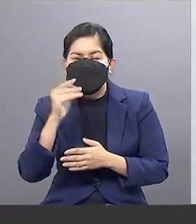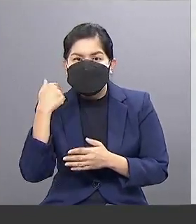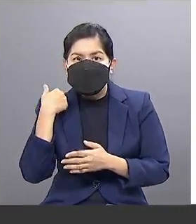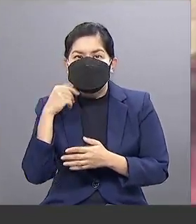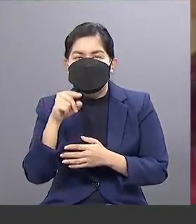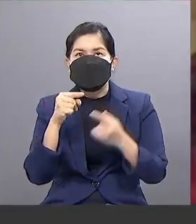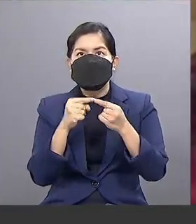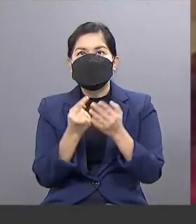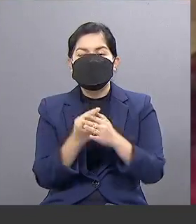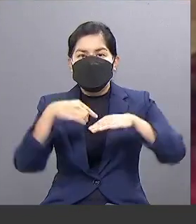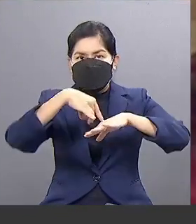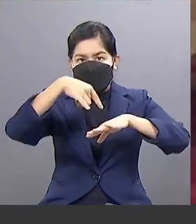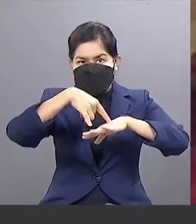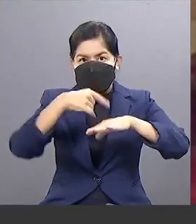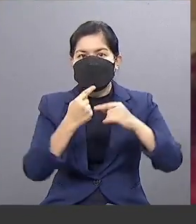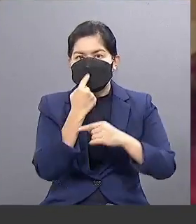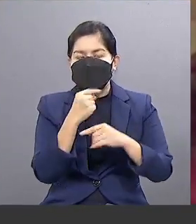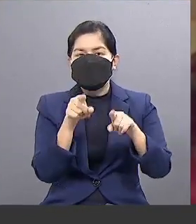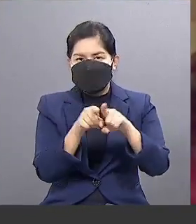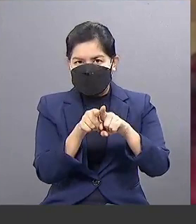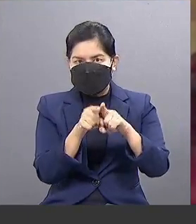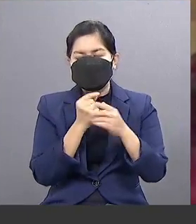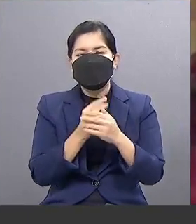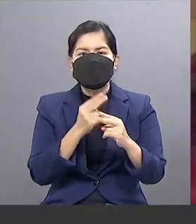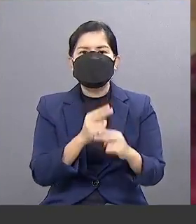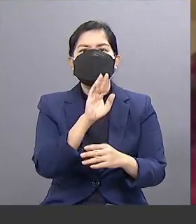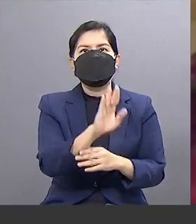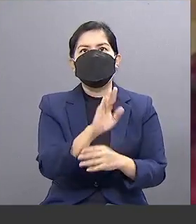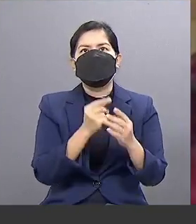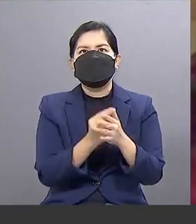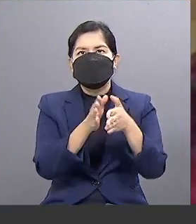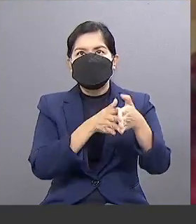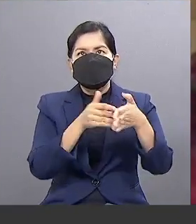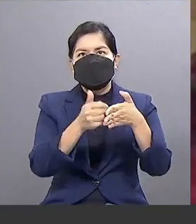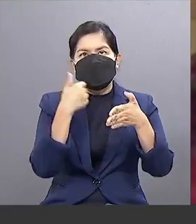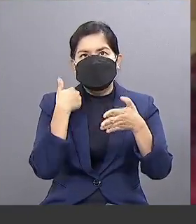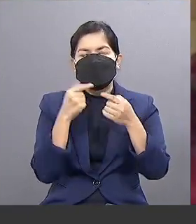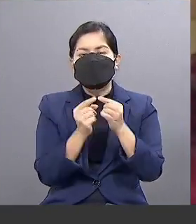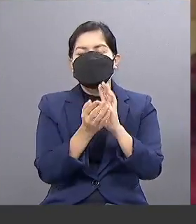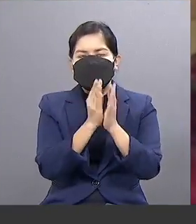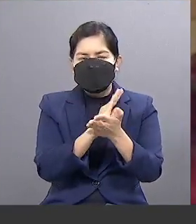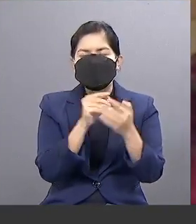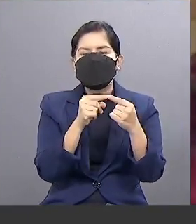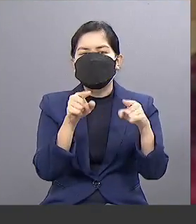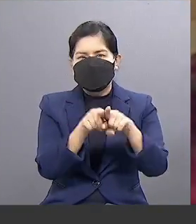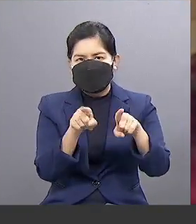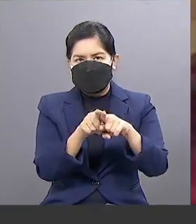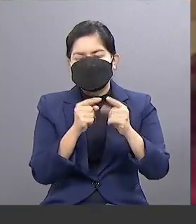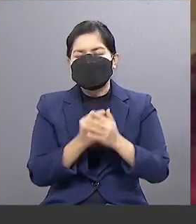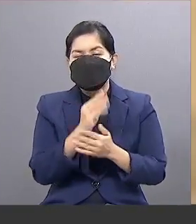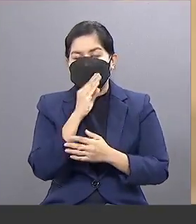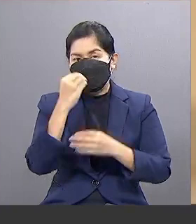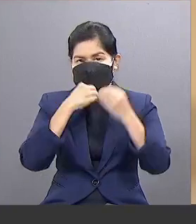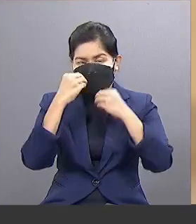กชื่อของเขาว่าไฮเปอร์ไลโคปีนีเมียคล้ายๆกับการที่เรากินเบต้าแคโรทีนมากเกินไปนะคะก็จะมีผิวส้มๆ